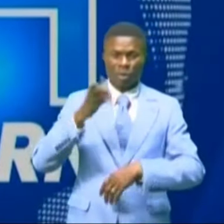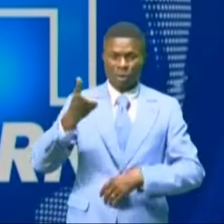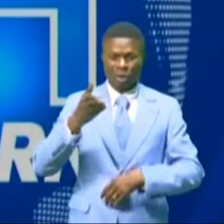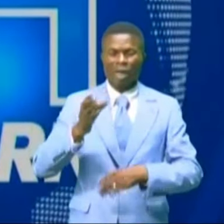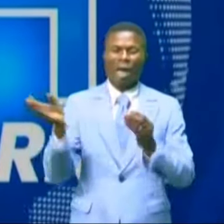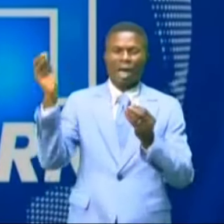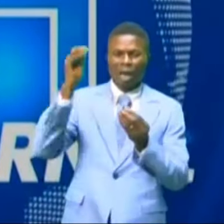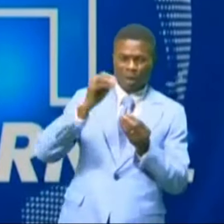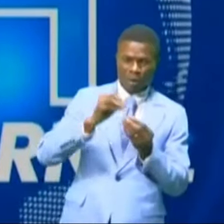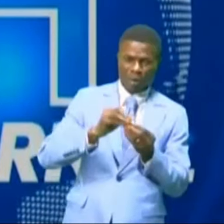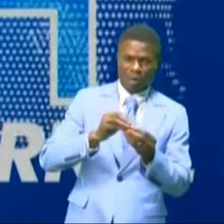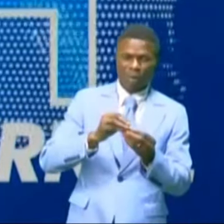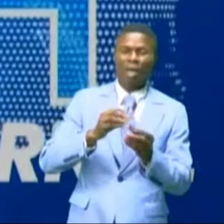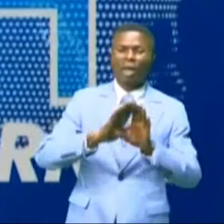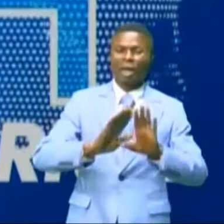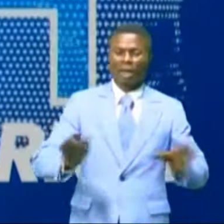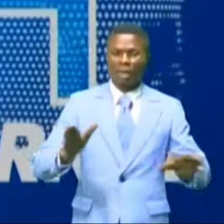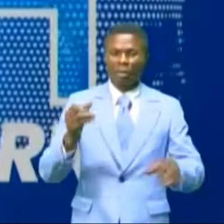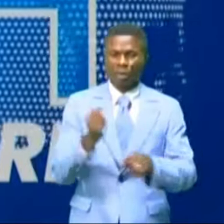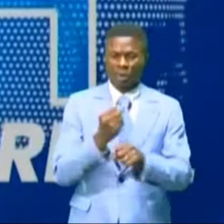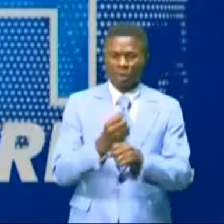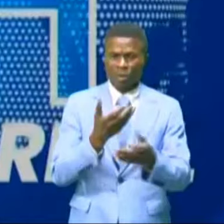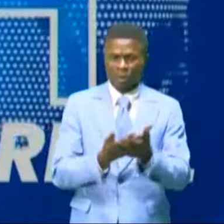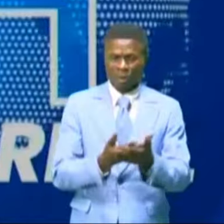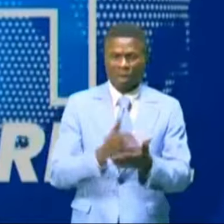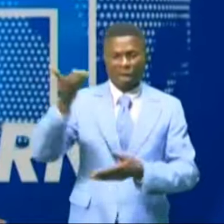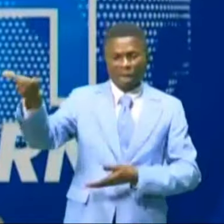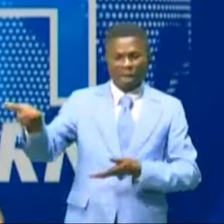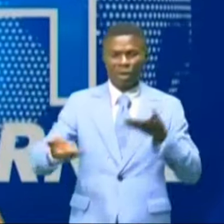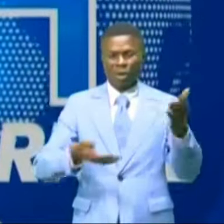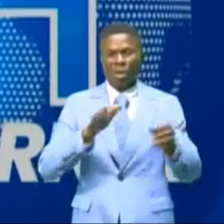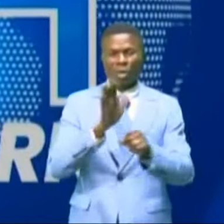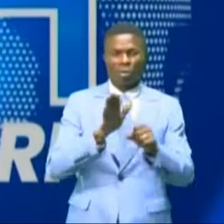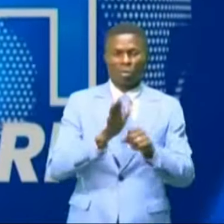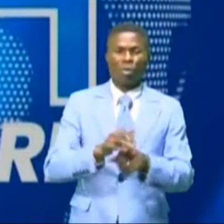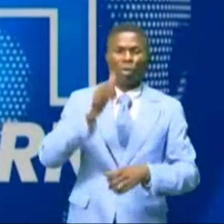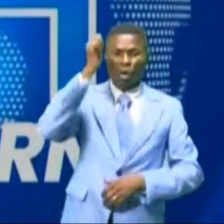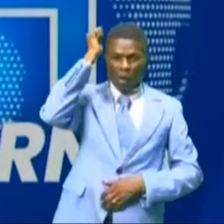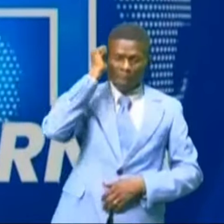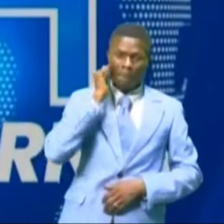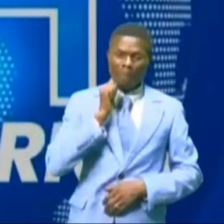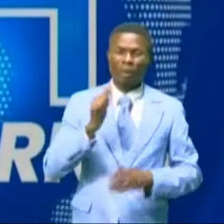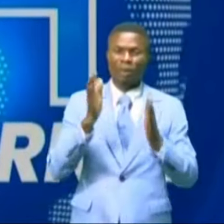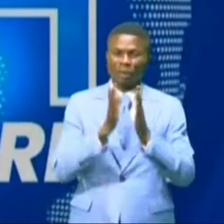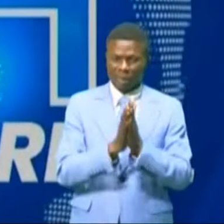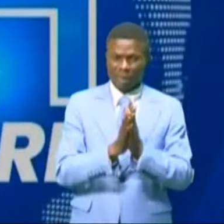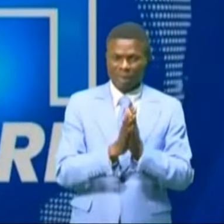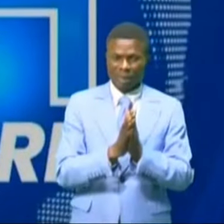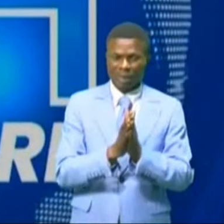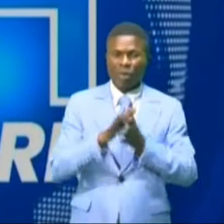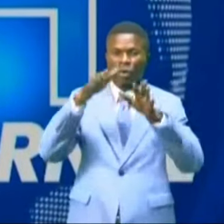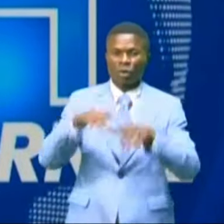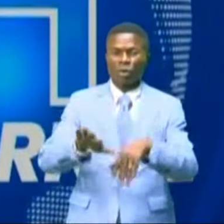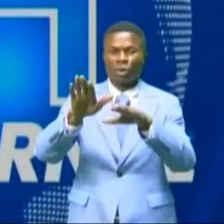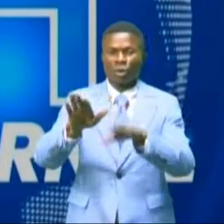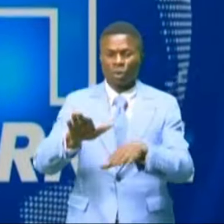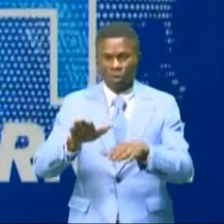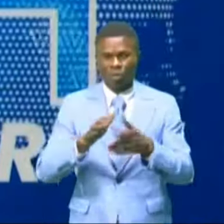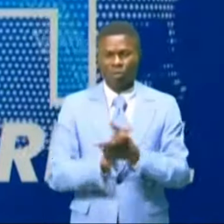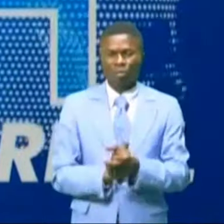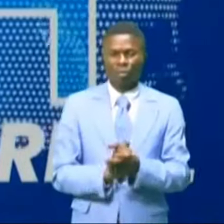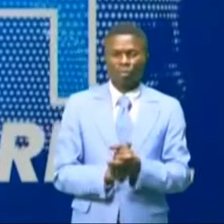d'augmenter ses capacités opérationnelles en accueillant simultanément 10 navires de mer en lieu et place de 8.